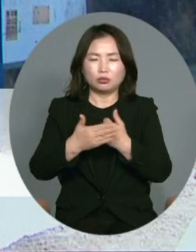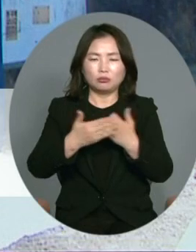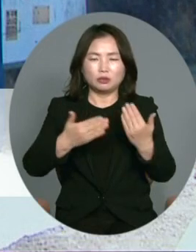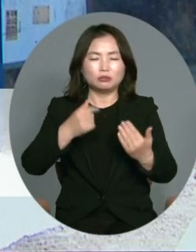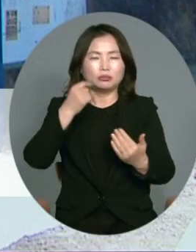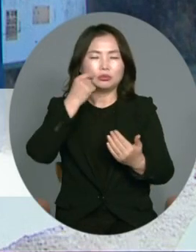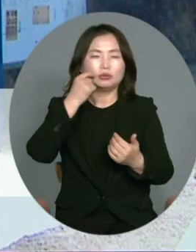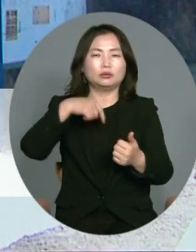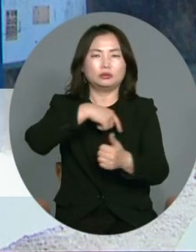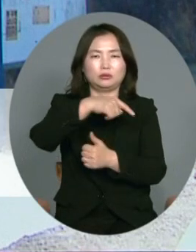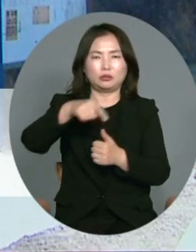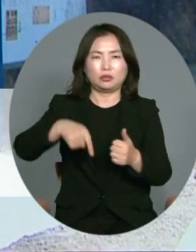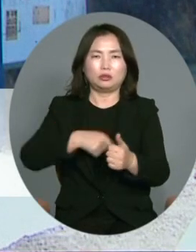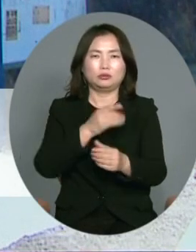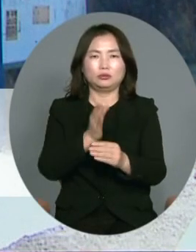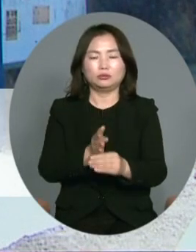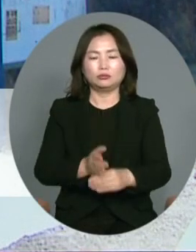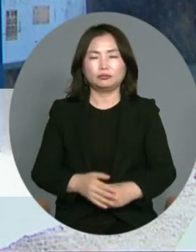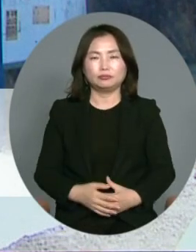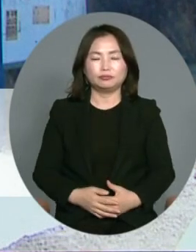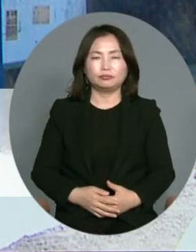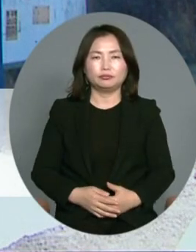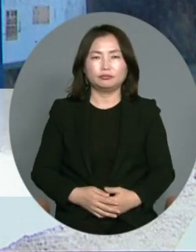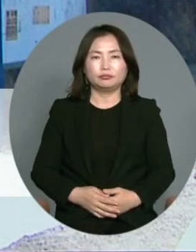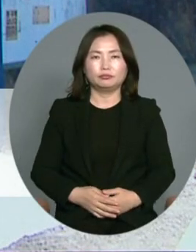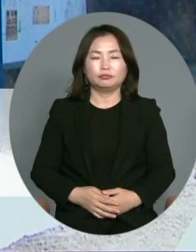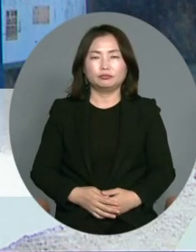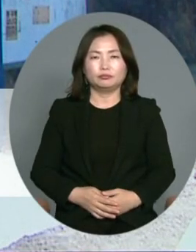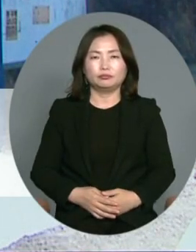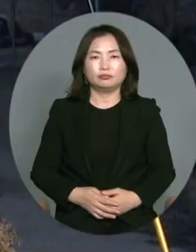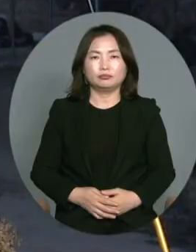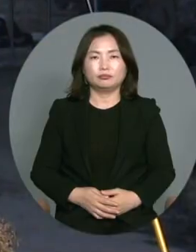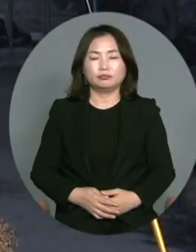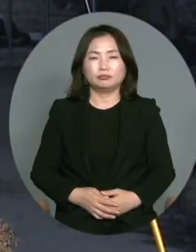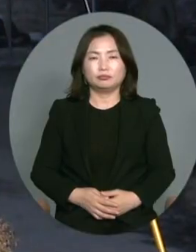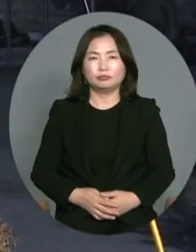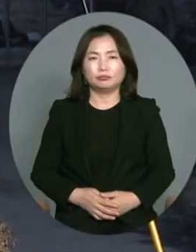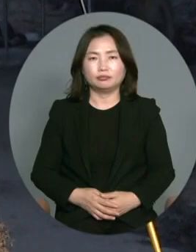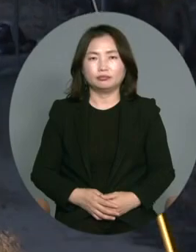있다는 지적이 나옵니다. 김서현 기자가 보도합니다.